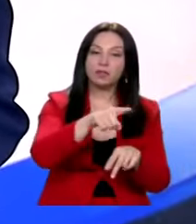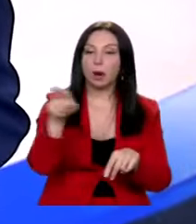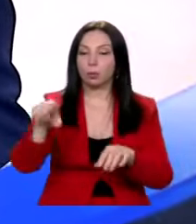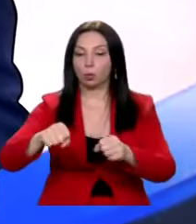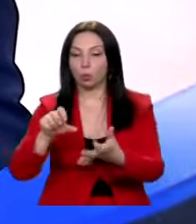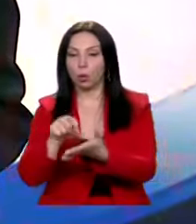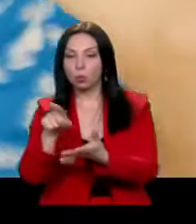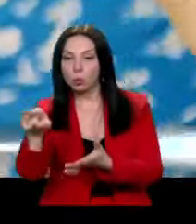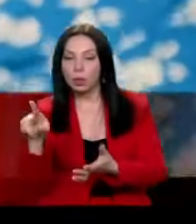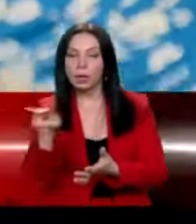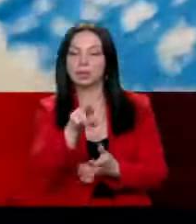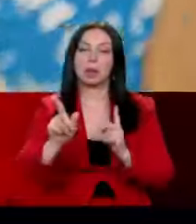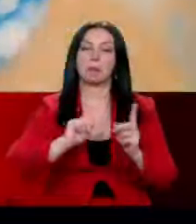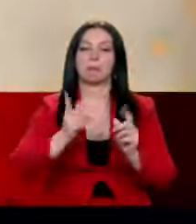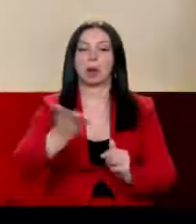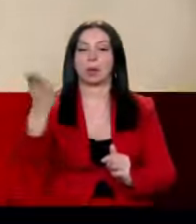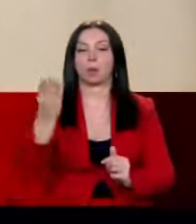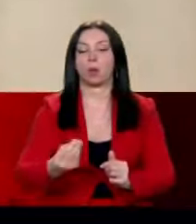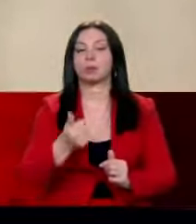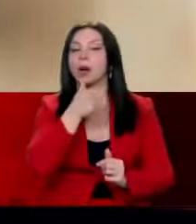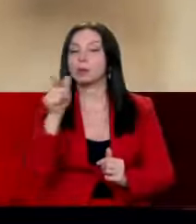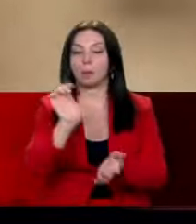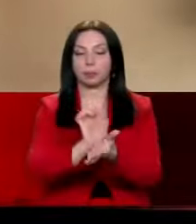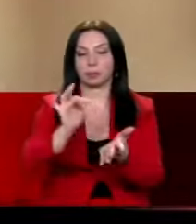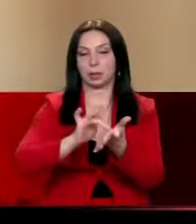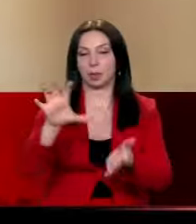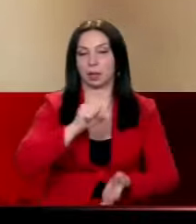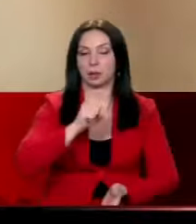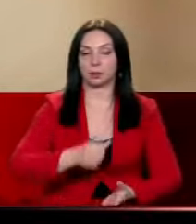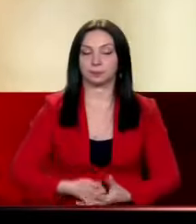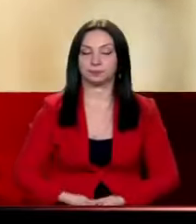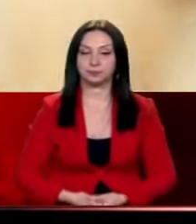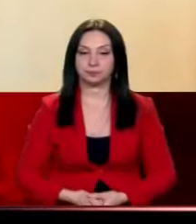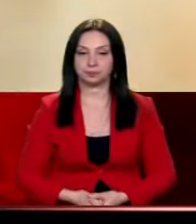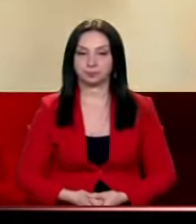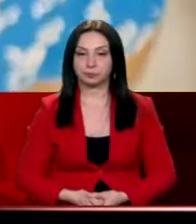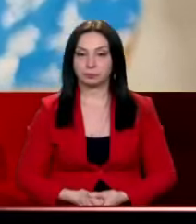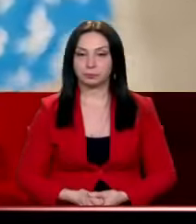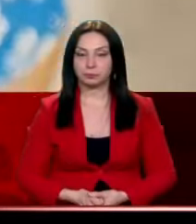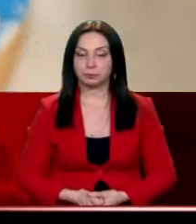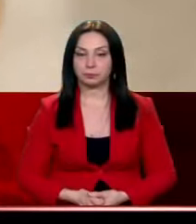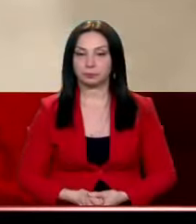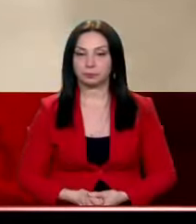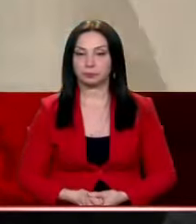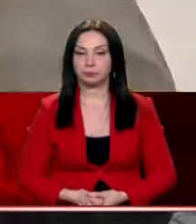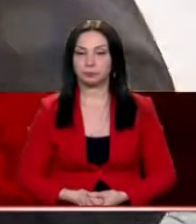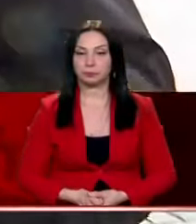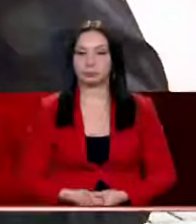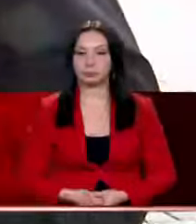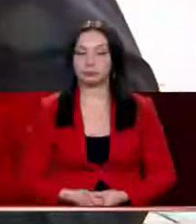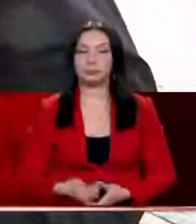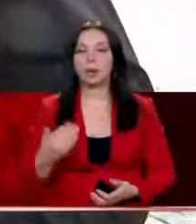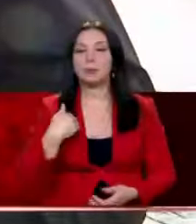aldı. Bir yalancıya düşeriz, boşa geçene ömür deriz, sakın yapma.